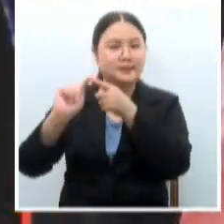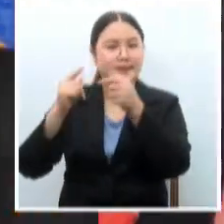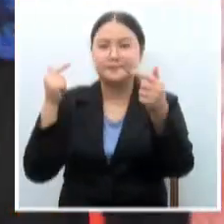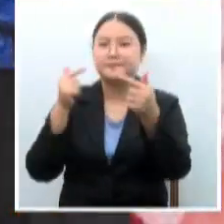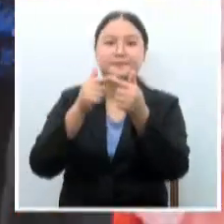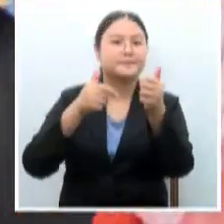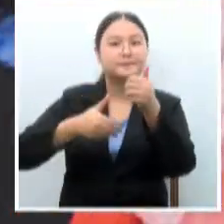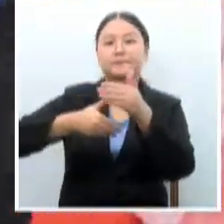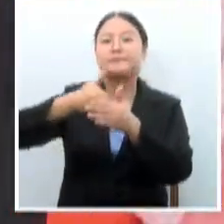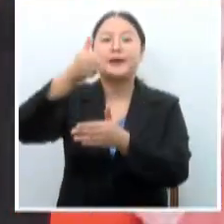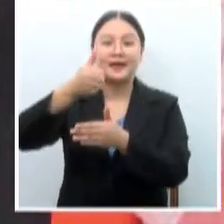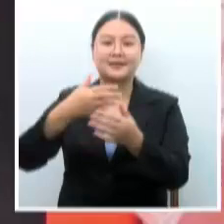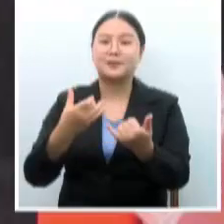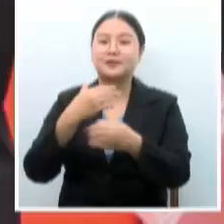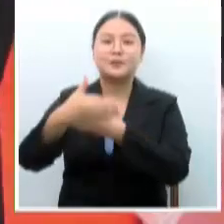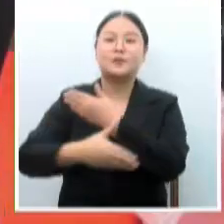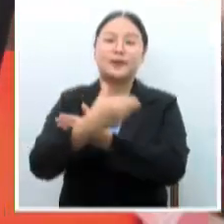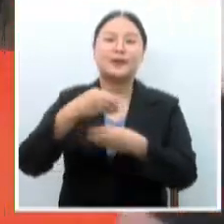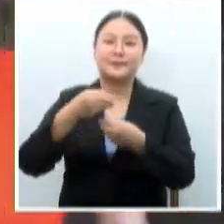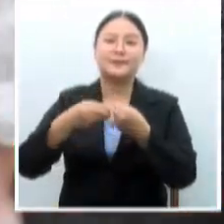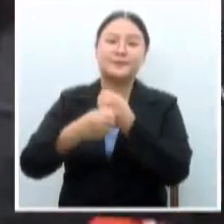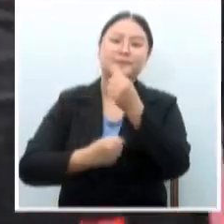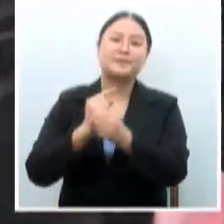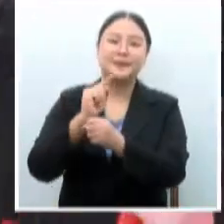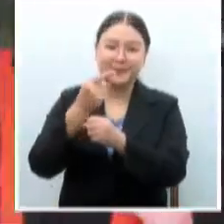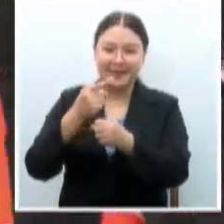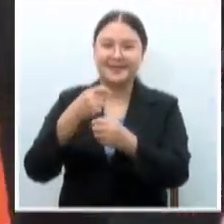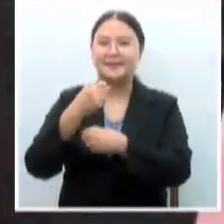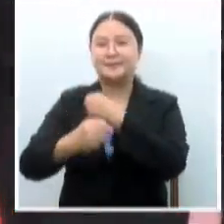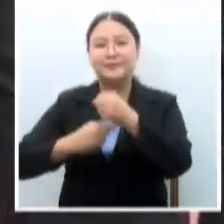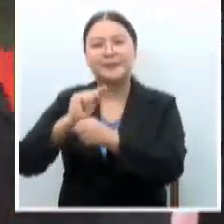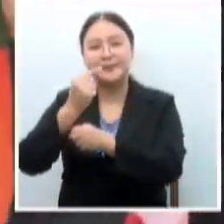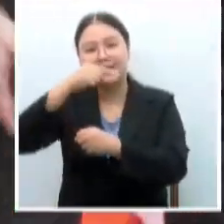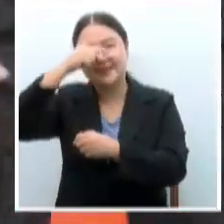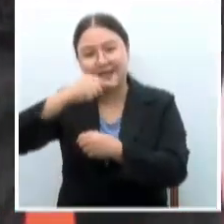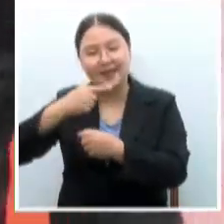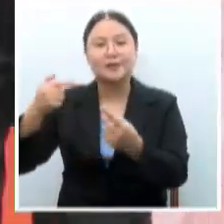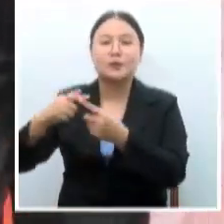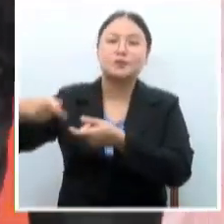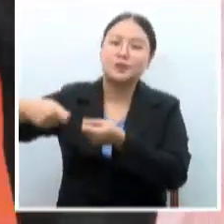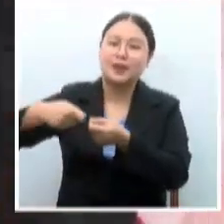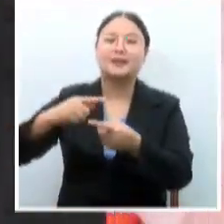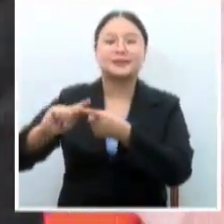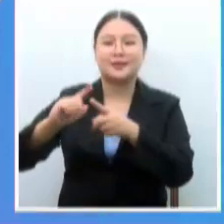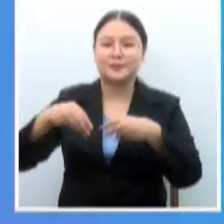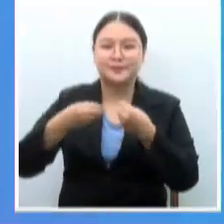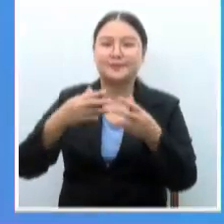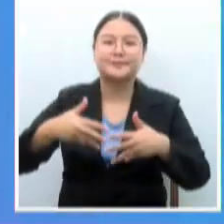ารถนาในโอกาสของปีใหม่เมืองหรือว่าในเทศกาลสงกรานต์ในปีนี้ตัวนะเจ้าสวัสดีเจ้